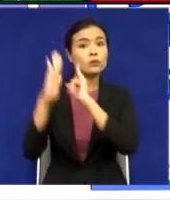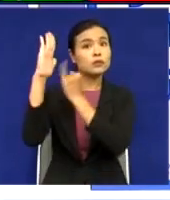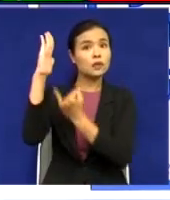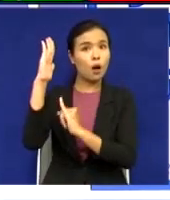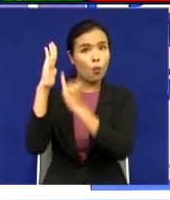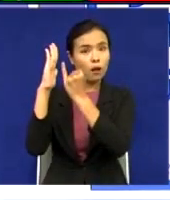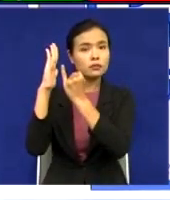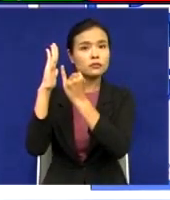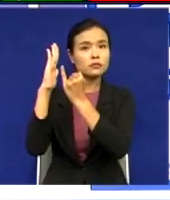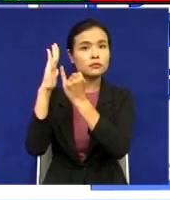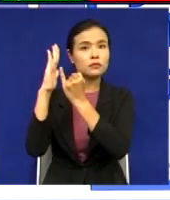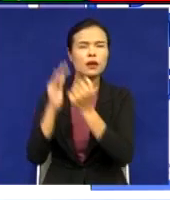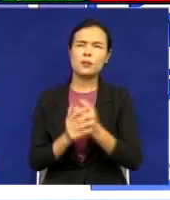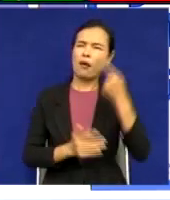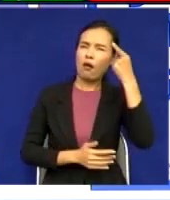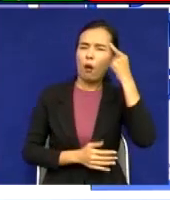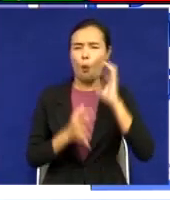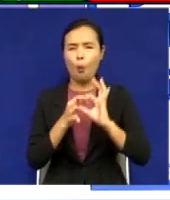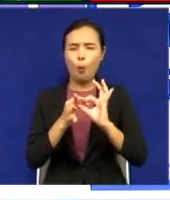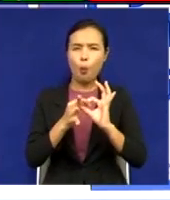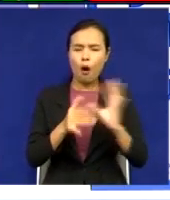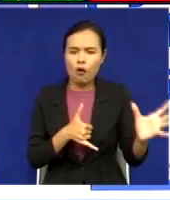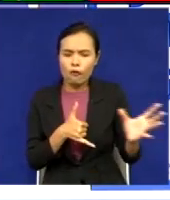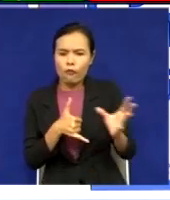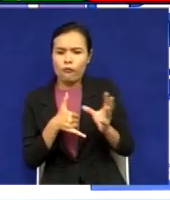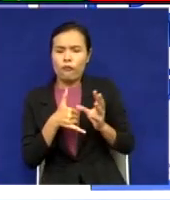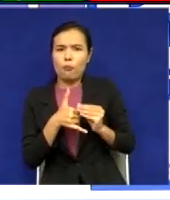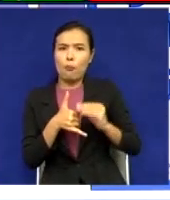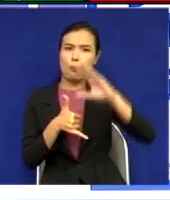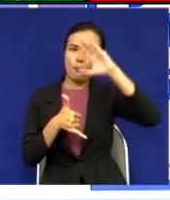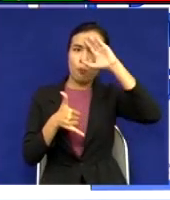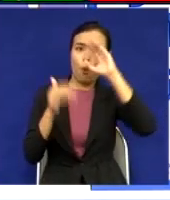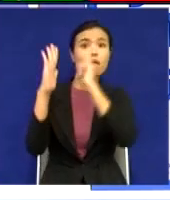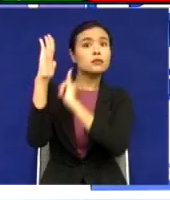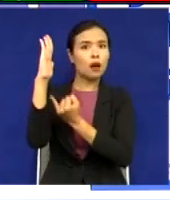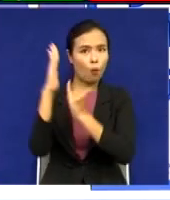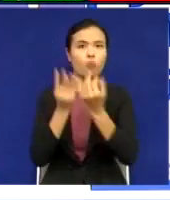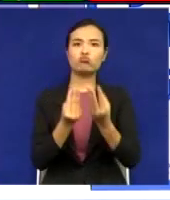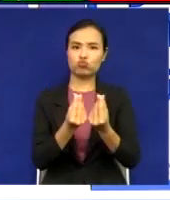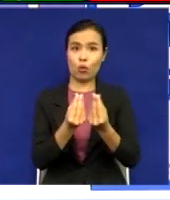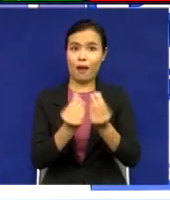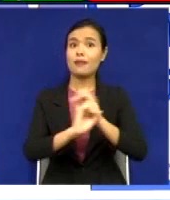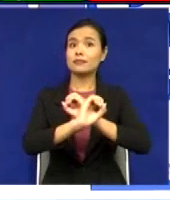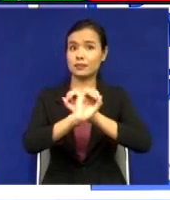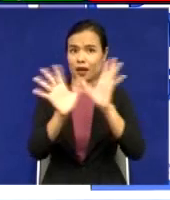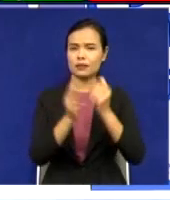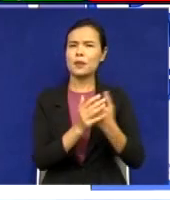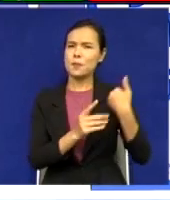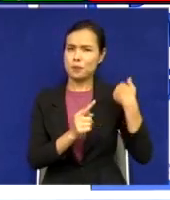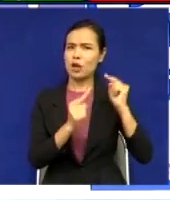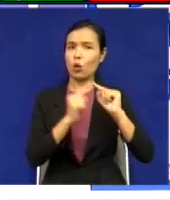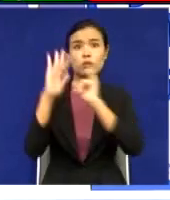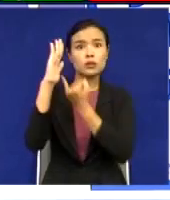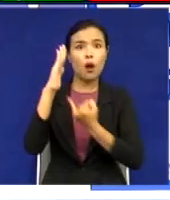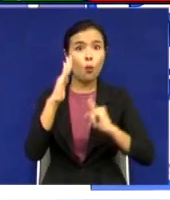าจจะมีความกังวลว่าจะมีการติดเชื้อในต่างจังหวัดมากขึ้นแต่ว่าขณะนี้ตัวเลขก็เห็นชัดว่ามีทิศทางในต่างจังหวัดที่ล